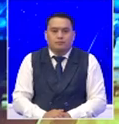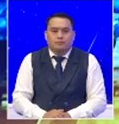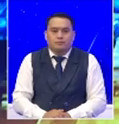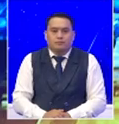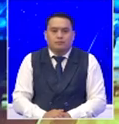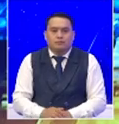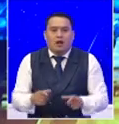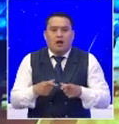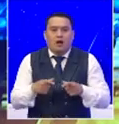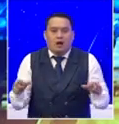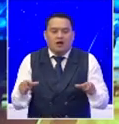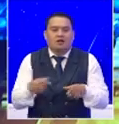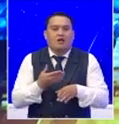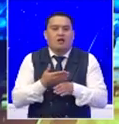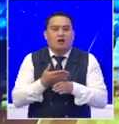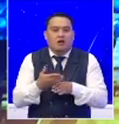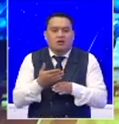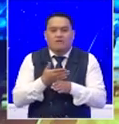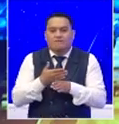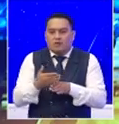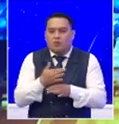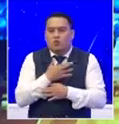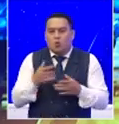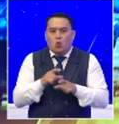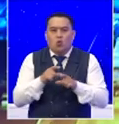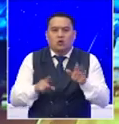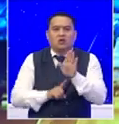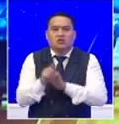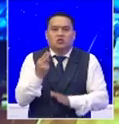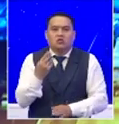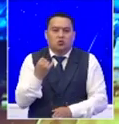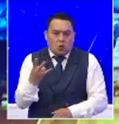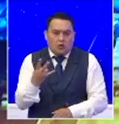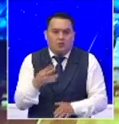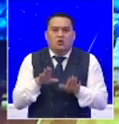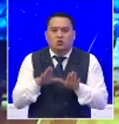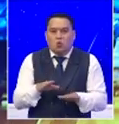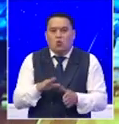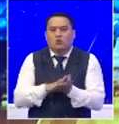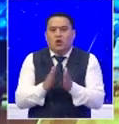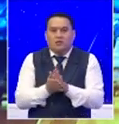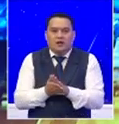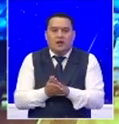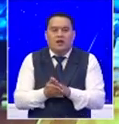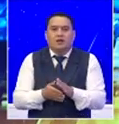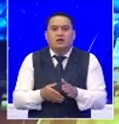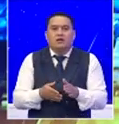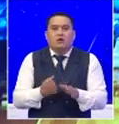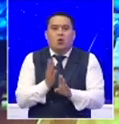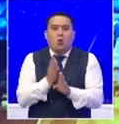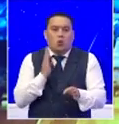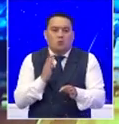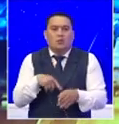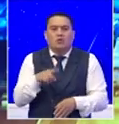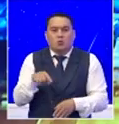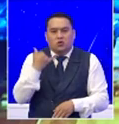С ослаблением карантинных мер наряду со многими учреждениями начали работу ЦОНы. Но только при условии предварительного бронирования очереди по